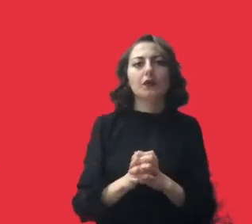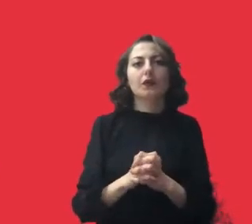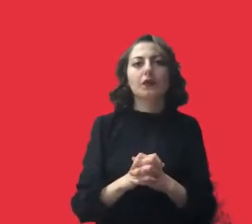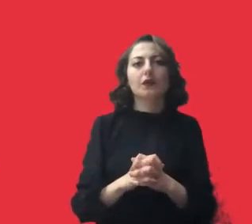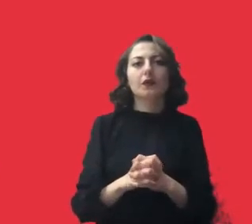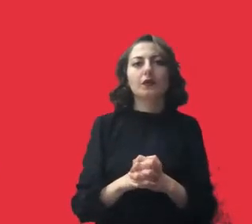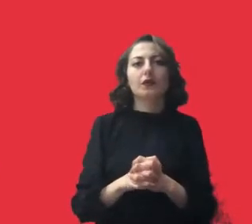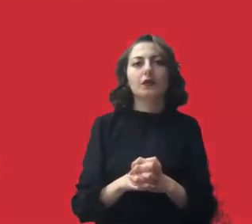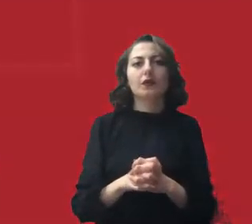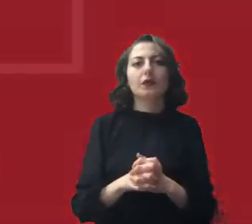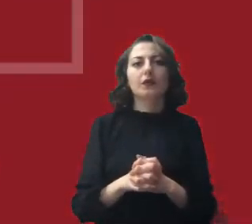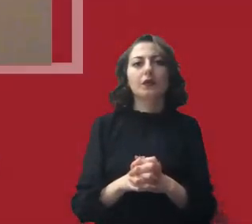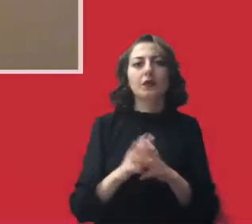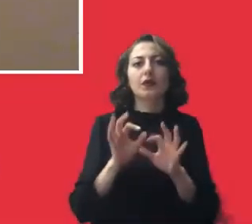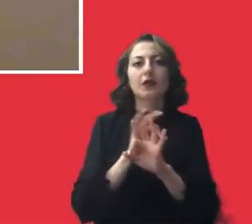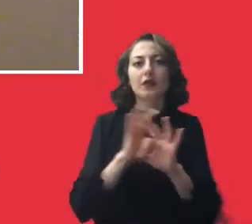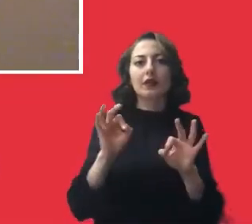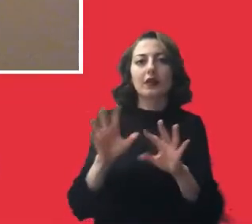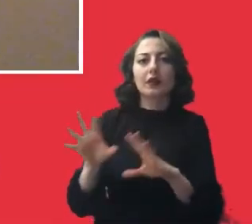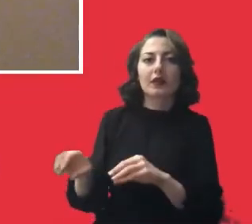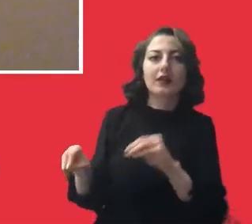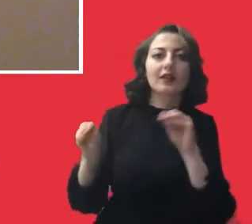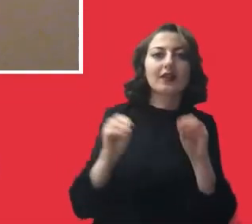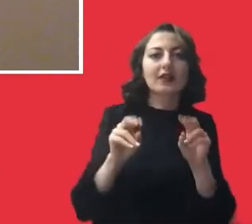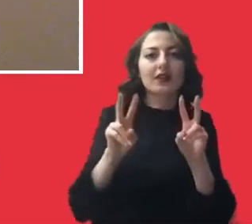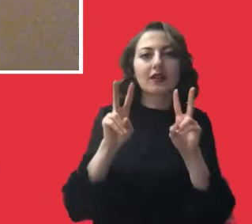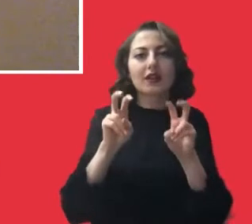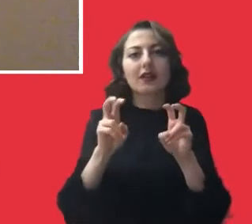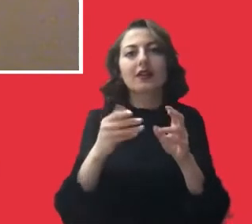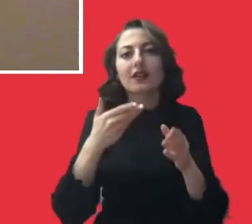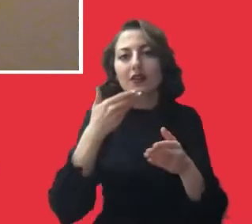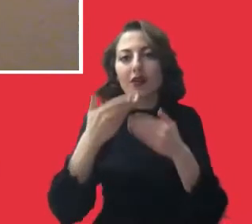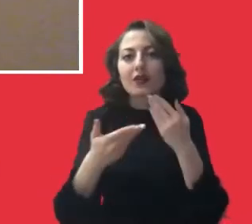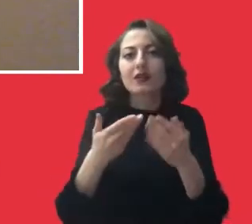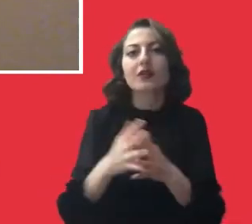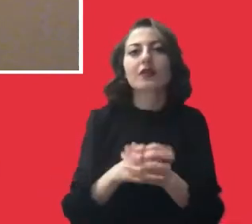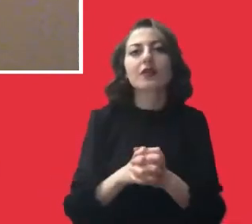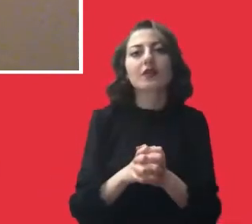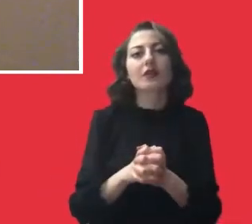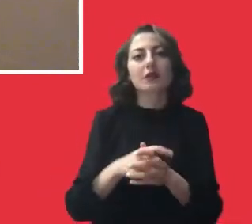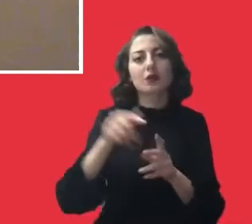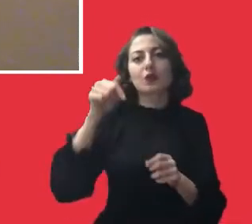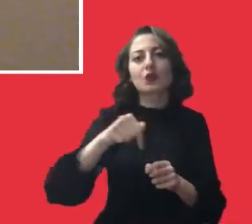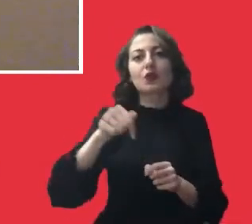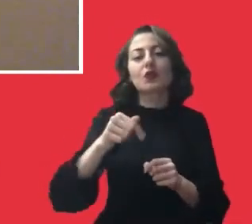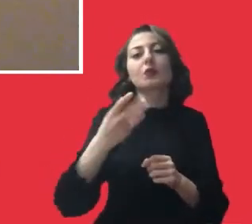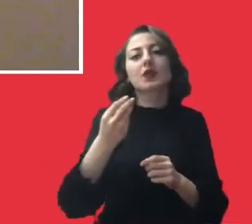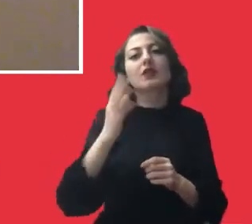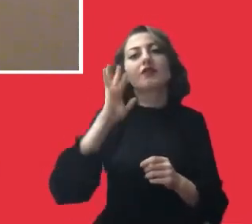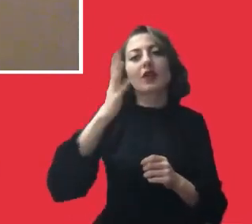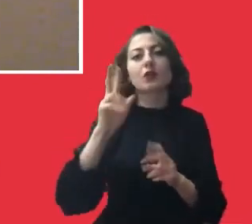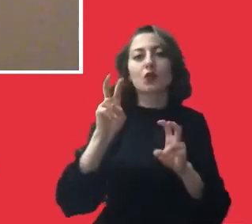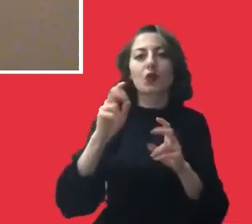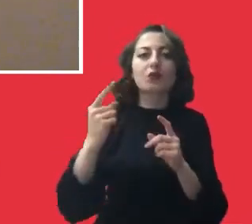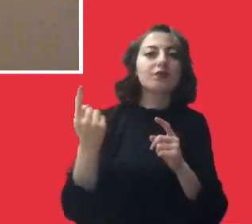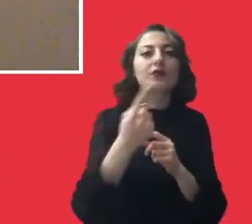Ben de tam göçmenler üzerine aslında bir I was going to ask a soracaktım. question about Çünkü migrants and refugees, but birçok konudan bahsettik there ancak is a göçmenler ve connection